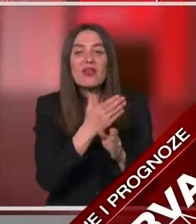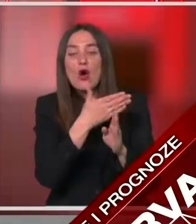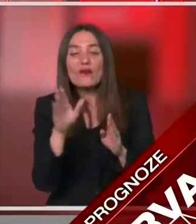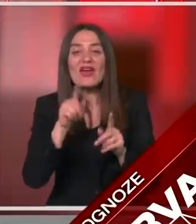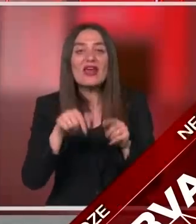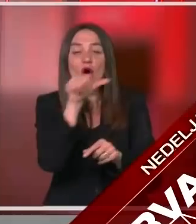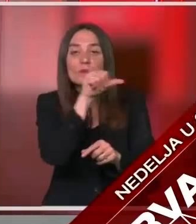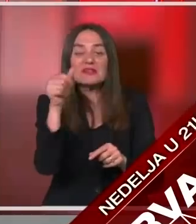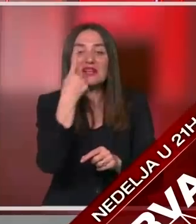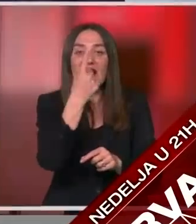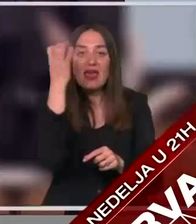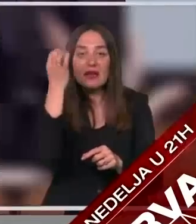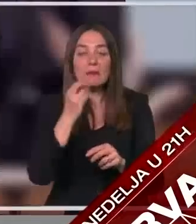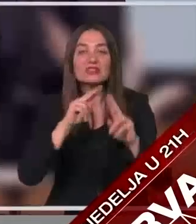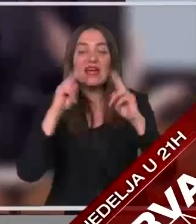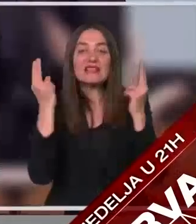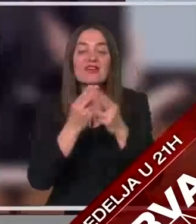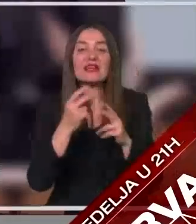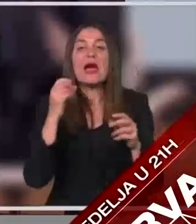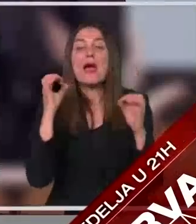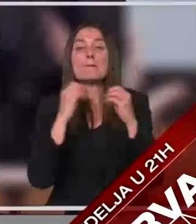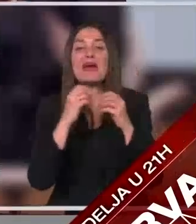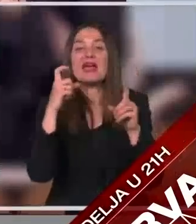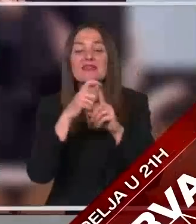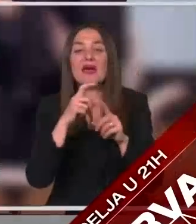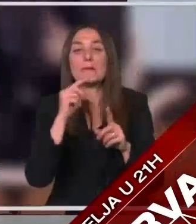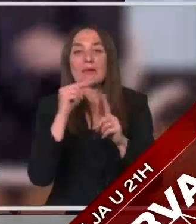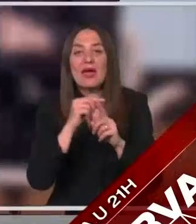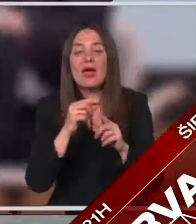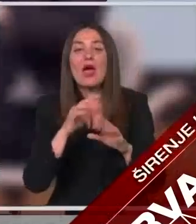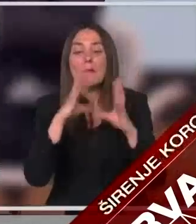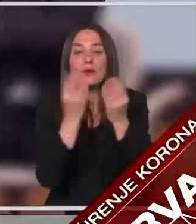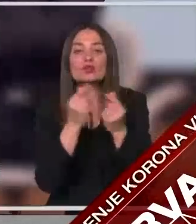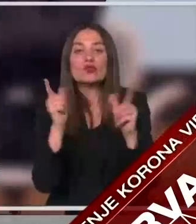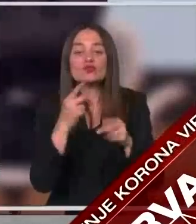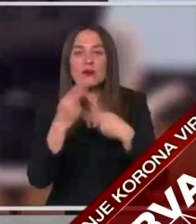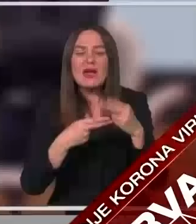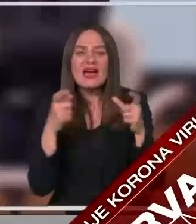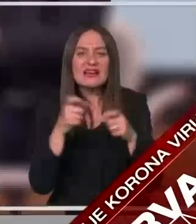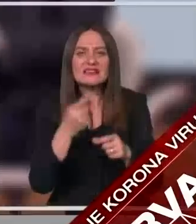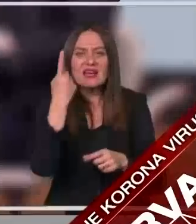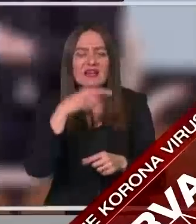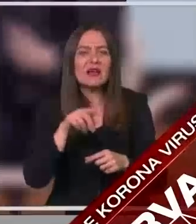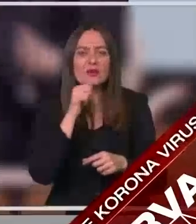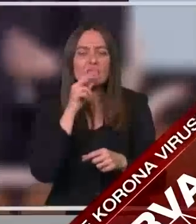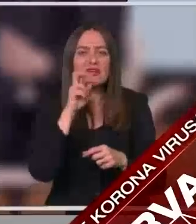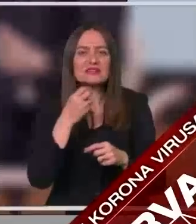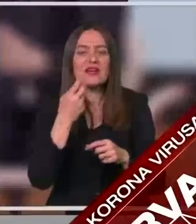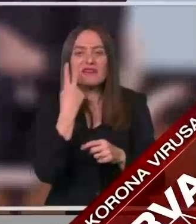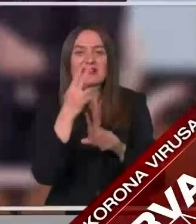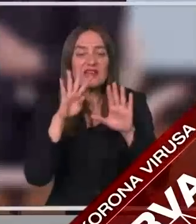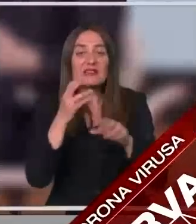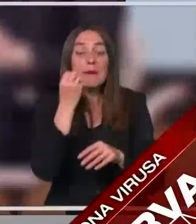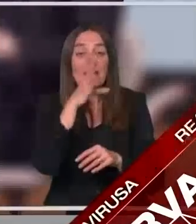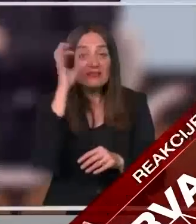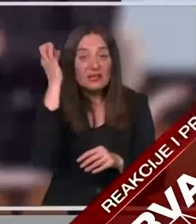otpisala 1% svetskog BDP-a, bruto društvenog proizvoda. Ona kriza iz 1929. je odnela